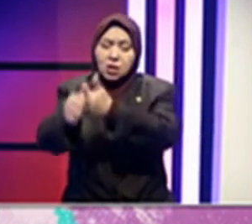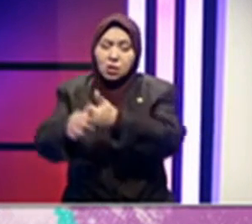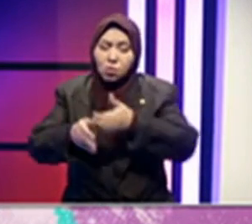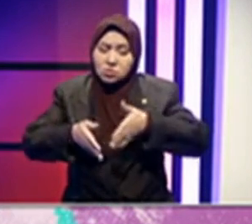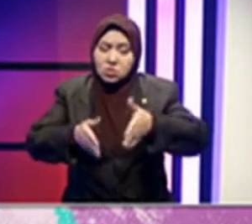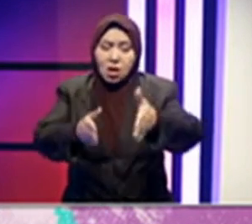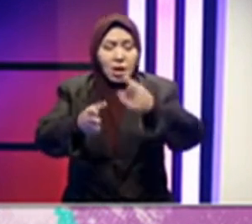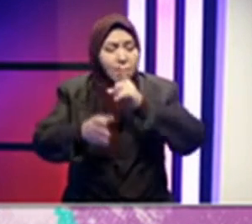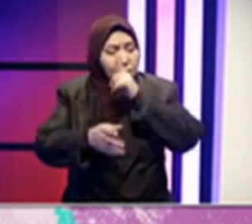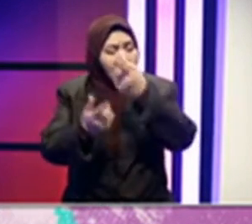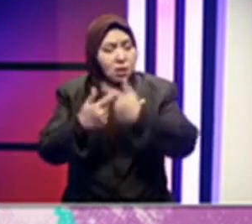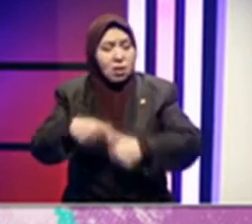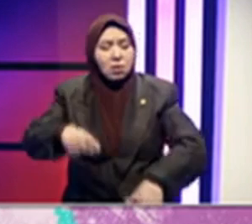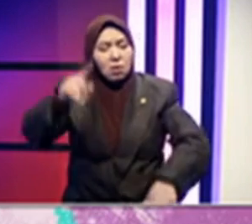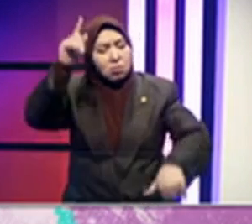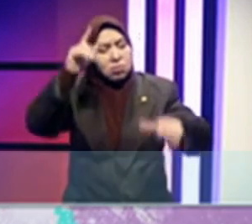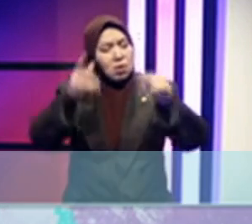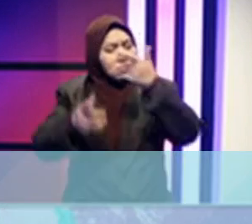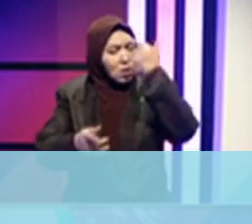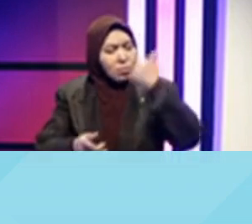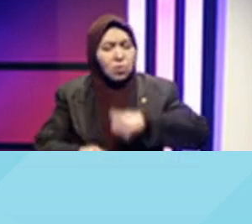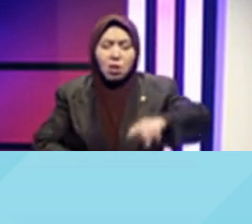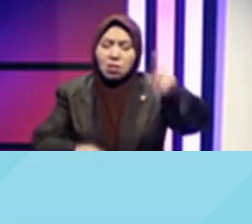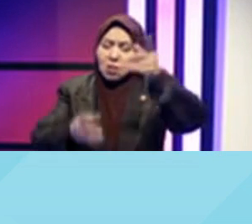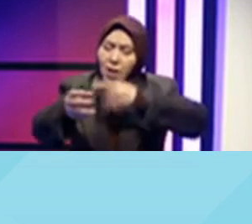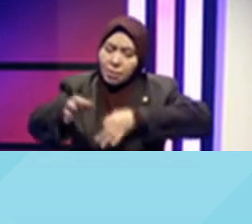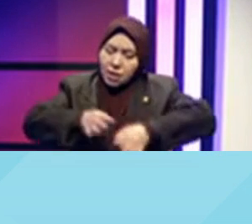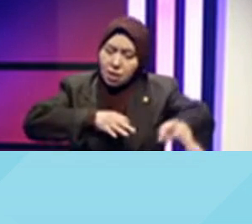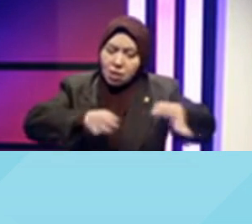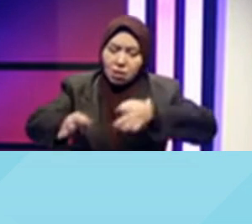كذلك يضرب الله